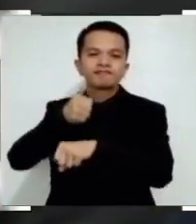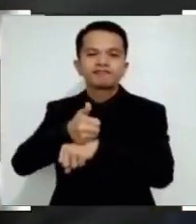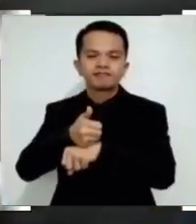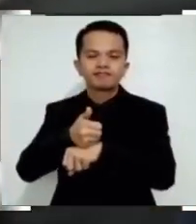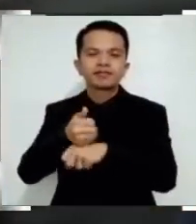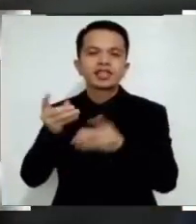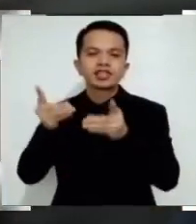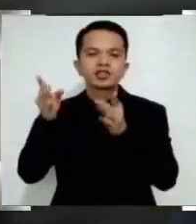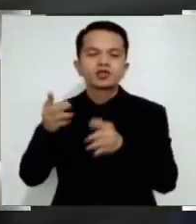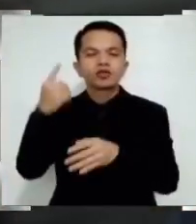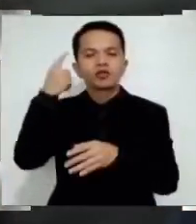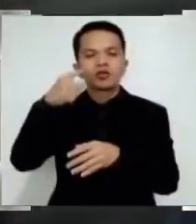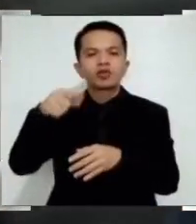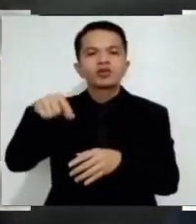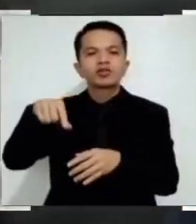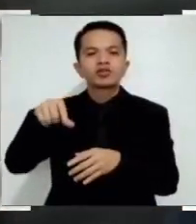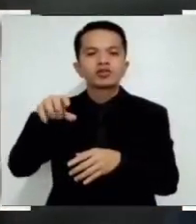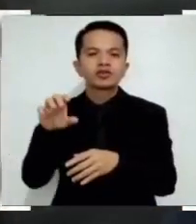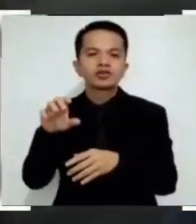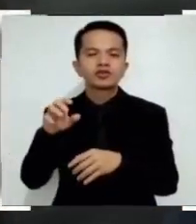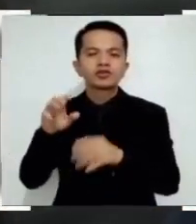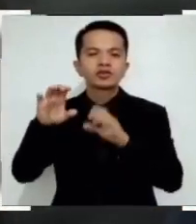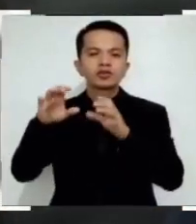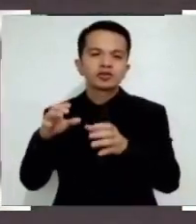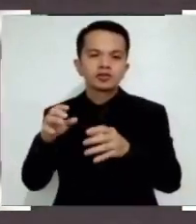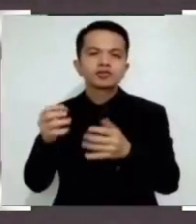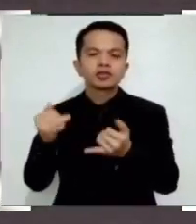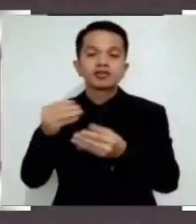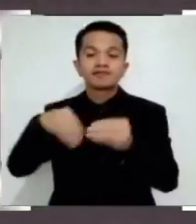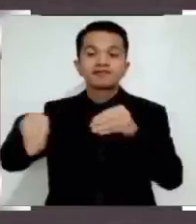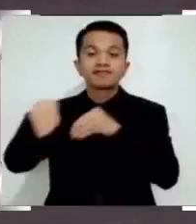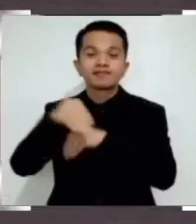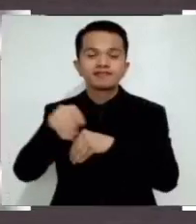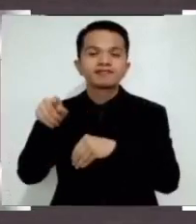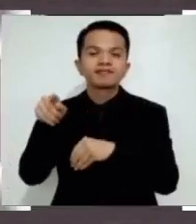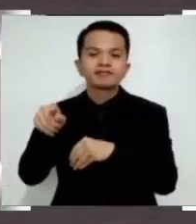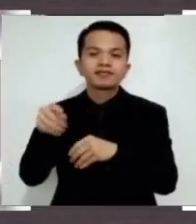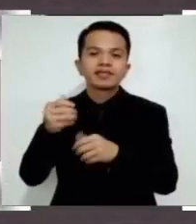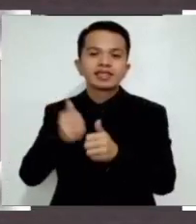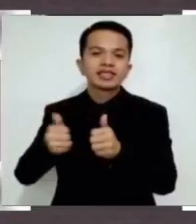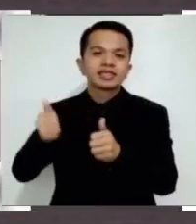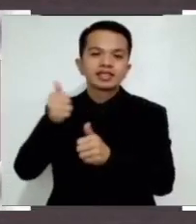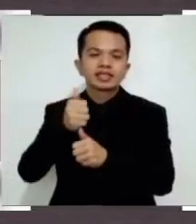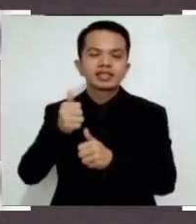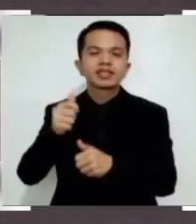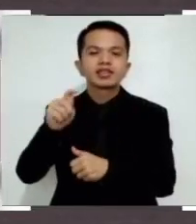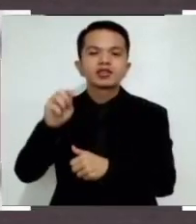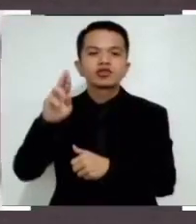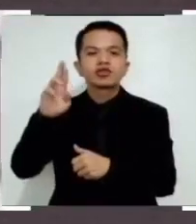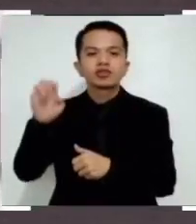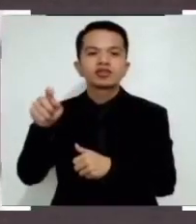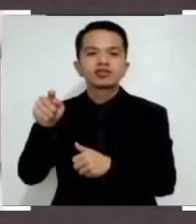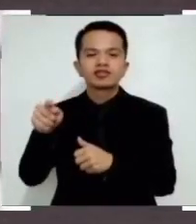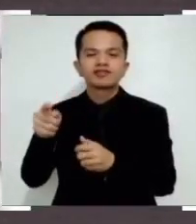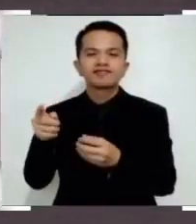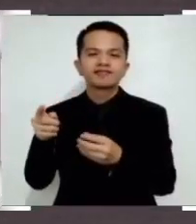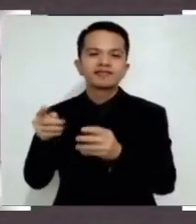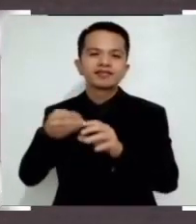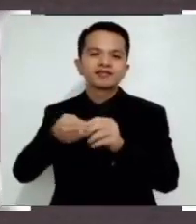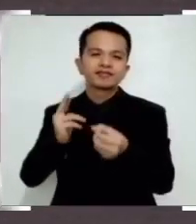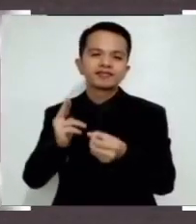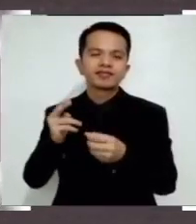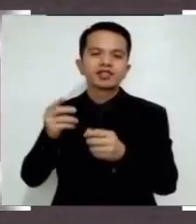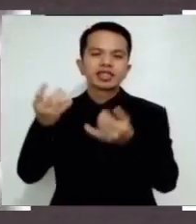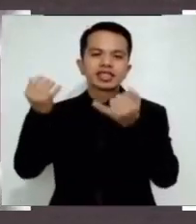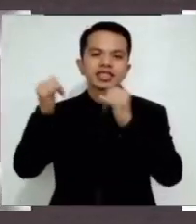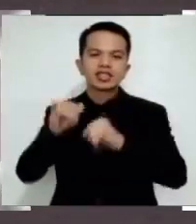City Police District. Papalitan niya si Police Brigadier General Nicolas Torre III na nagbitiw sa pwesto sa gitna ng issue sa dating